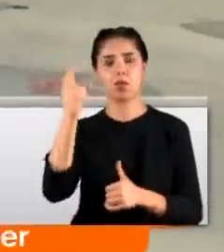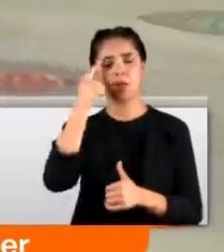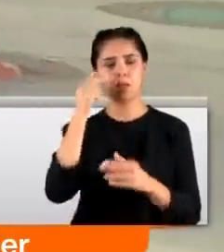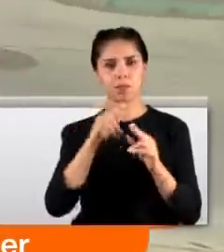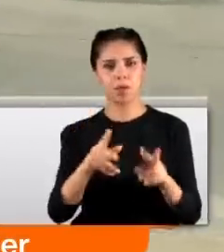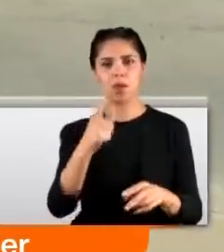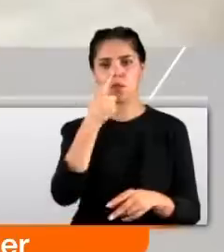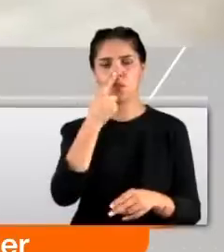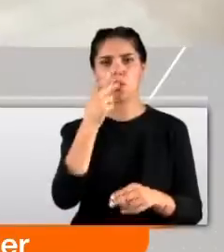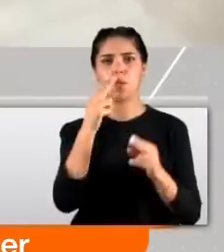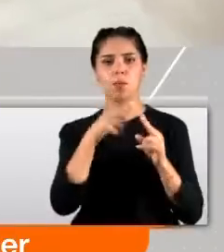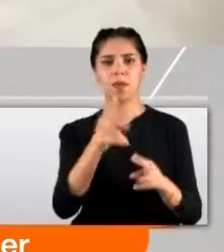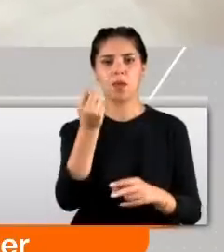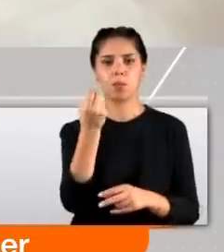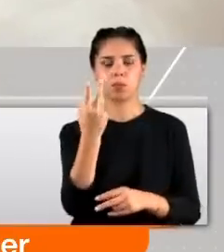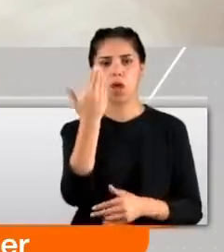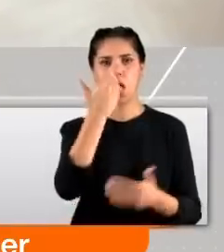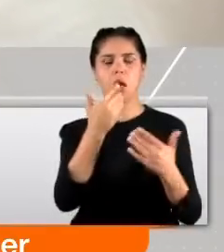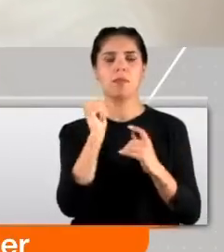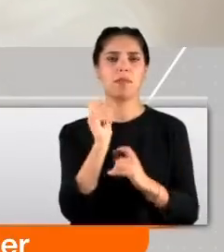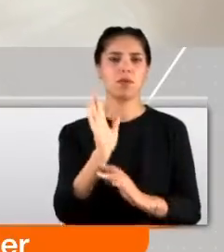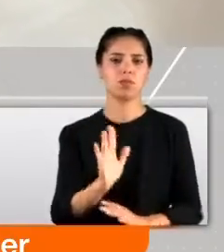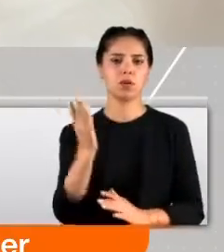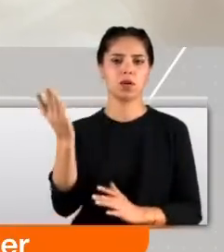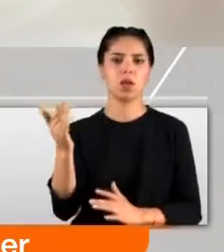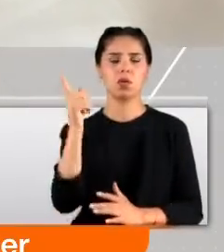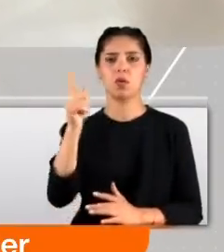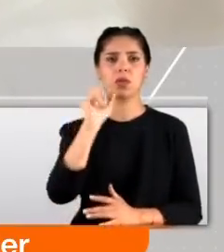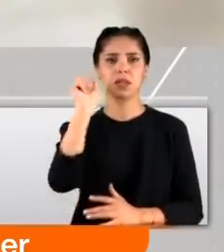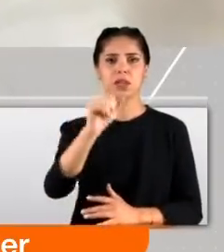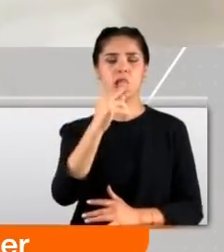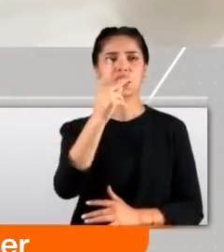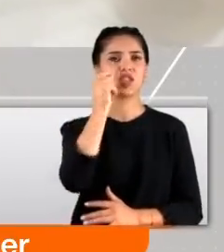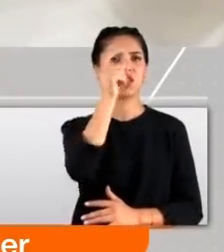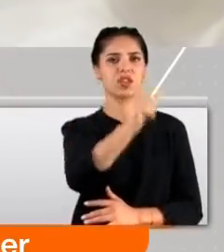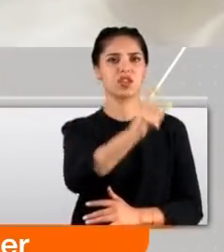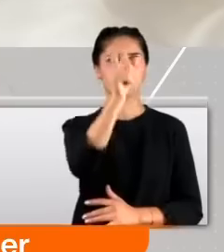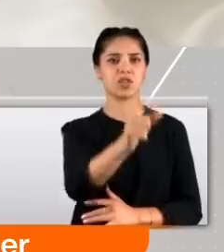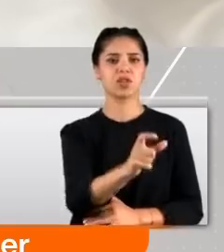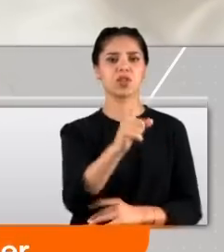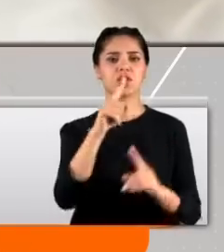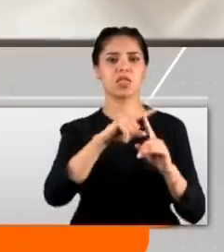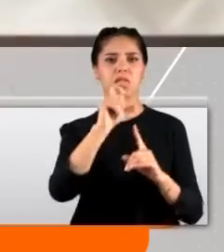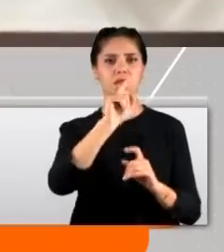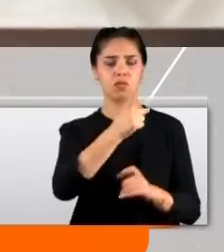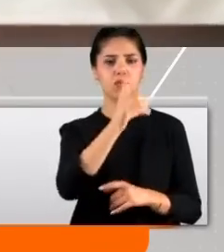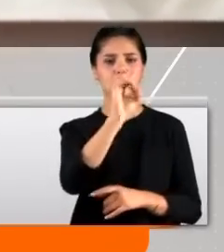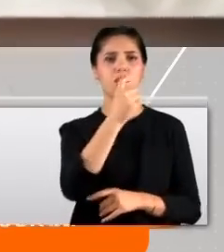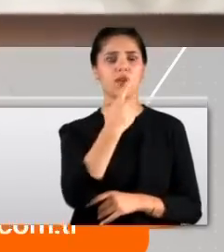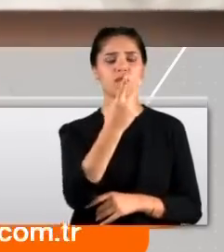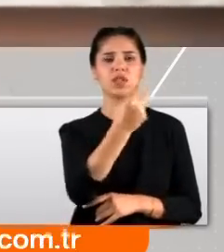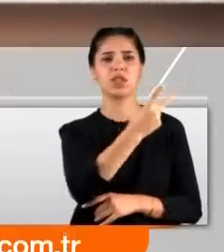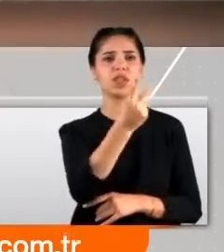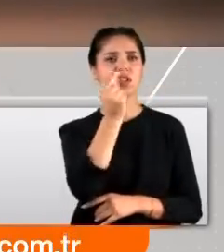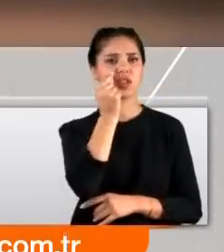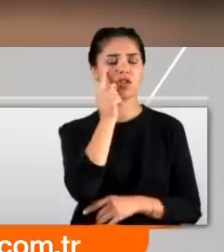burnu iki yerden kırıldı. Bu yüzden de ameliyat olmak zorunda kaldı. Ona saldıranlardan iki kişinin ise kimliği belirlendi. 15 yaşındaki o iki kişi